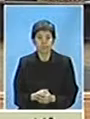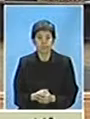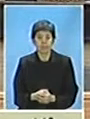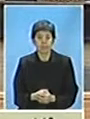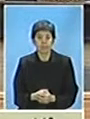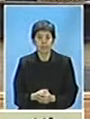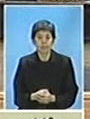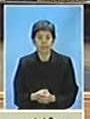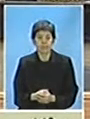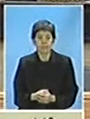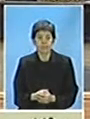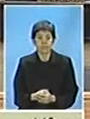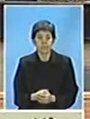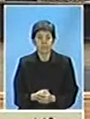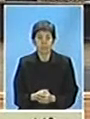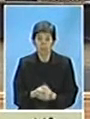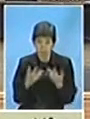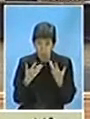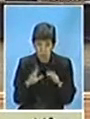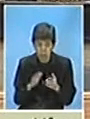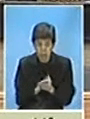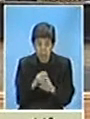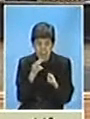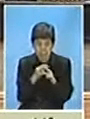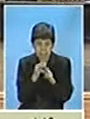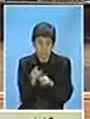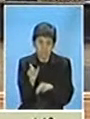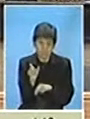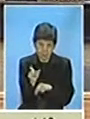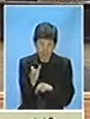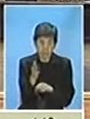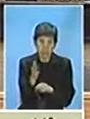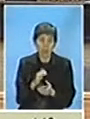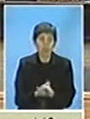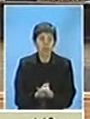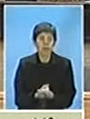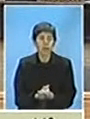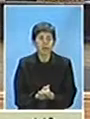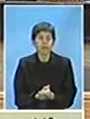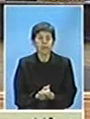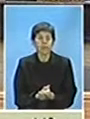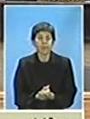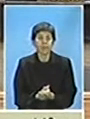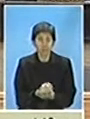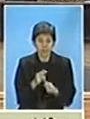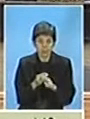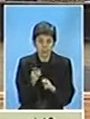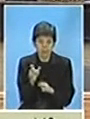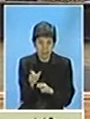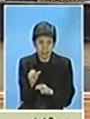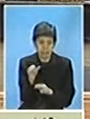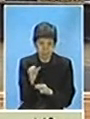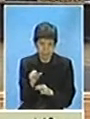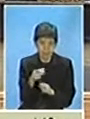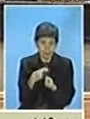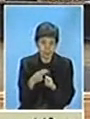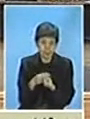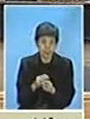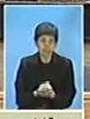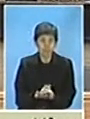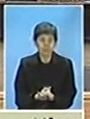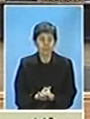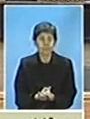ท่านสมาชิกคะเมื่อเข้าห้องประชุมแล้วกรุณาเสียบบัตรเข้าที่ช่องเสียบบัตรและกดที่ปุ่มแสดงตนค่ะ